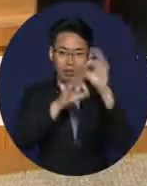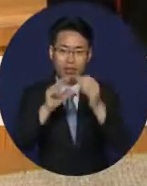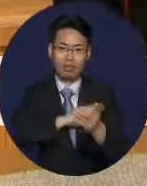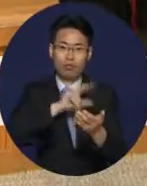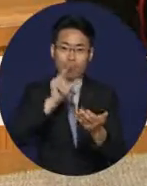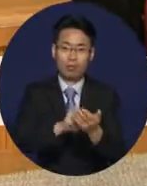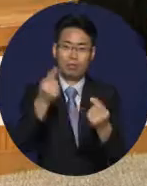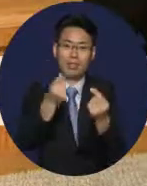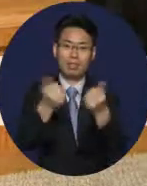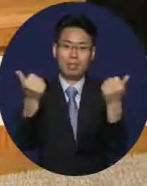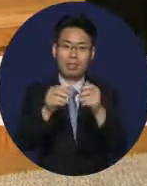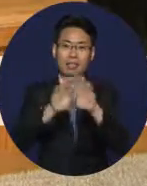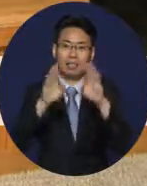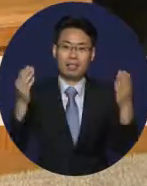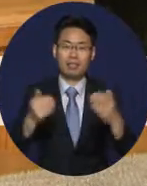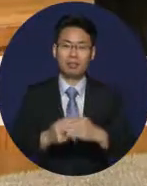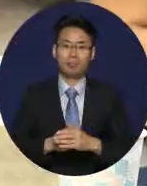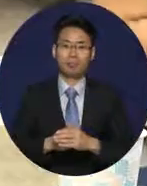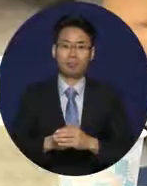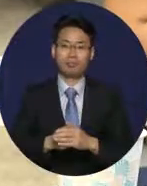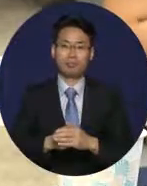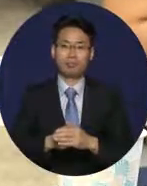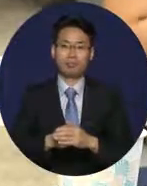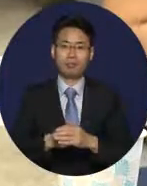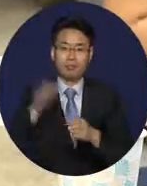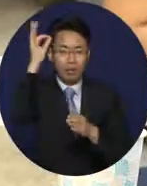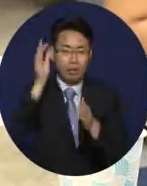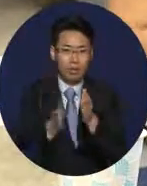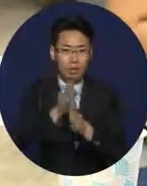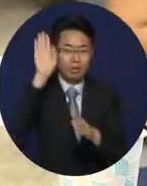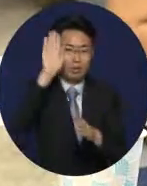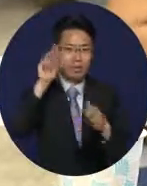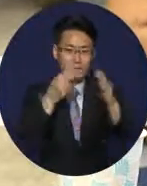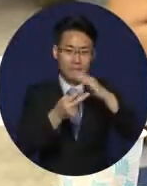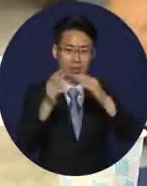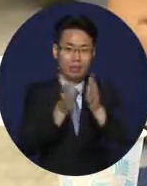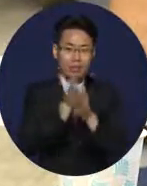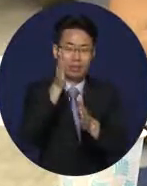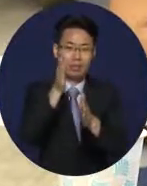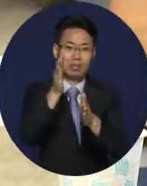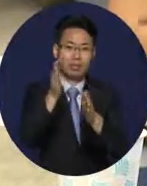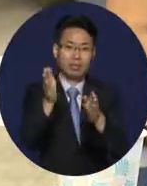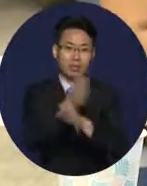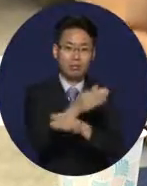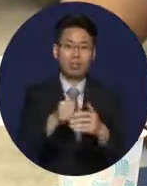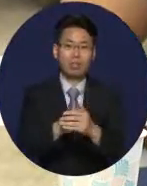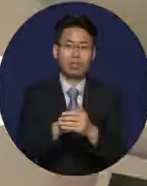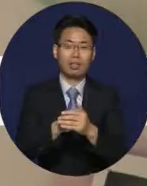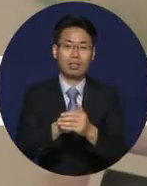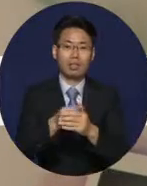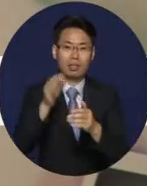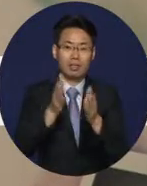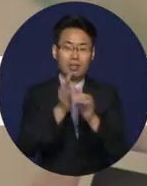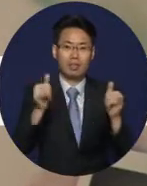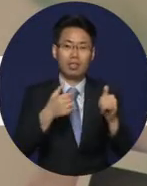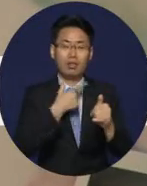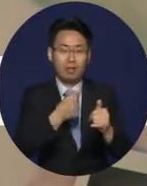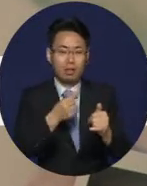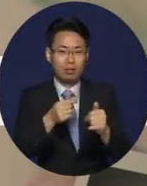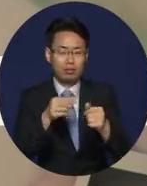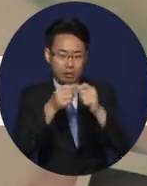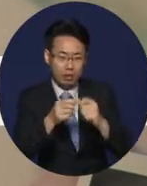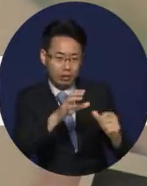한 1차 회의가 열렸습니다. 한편 시는 포항의 미래비전 수립 초기 단계에서부터 시민의 여망을 구체적으로